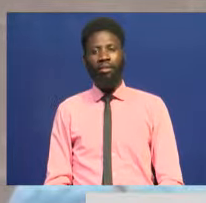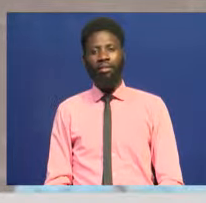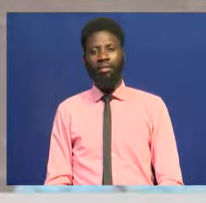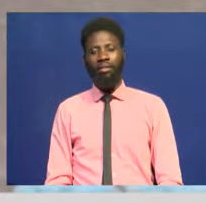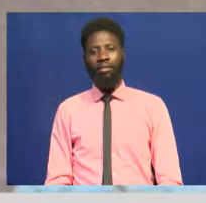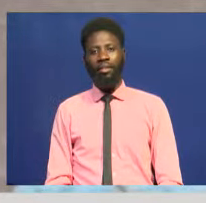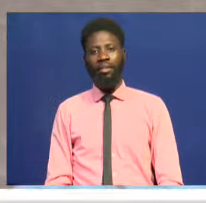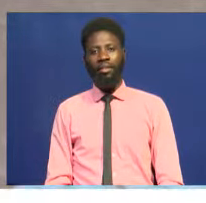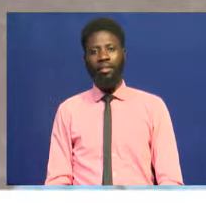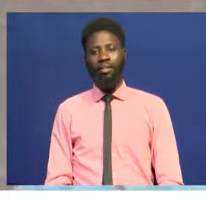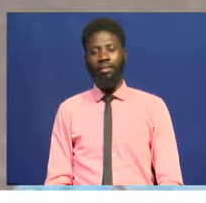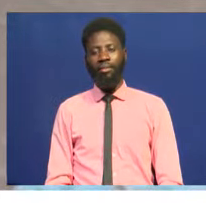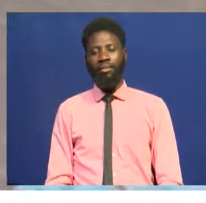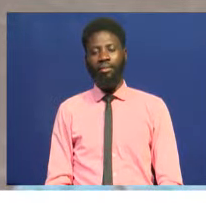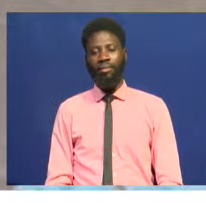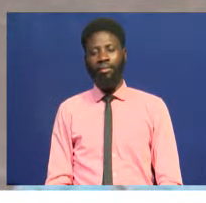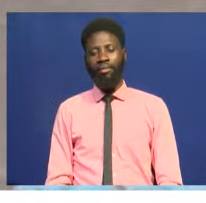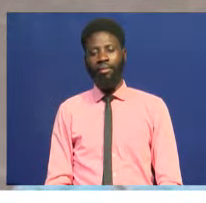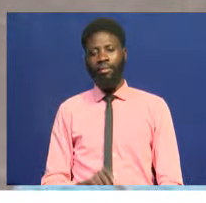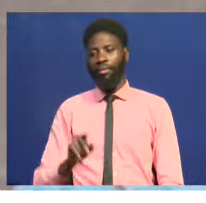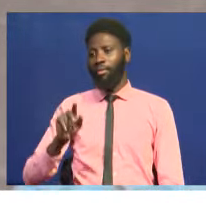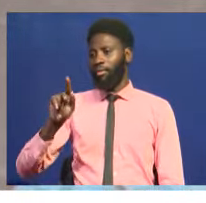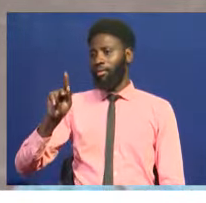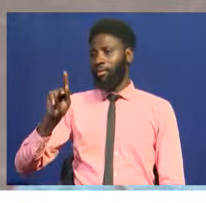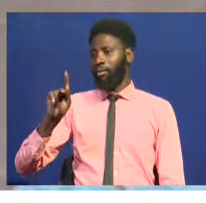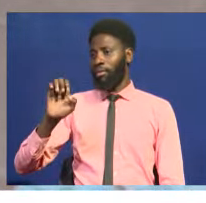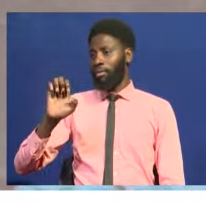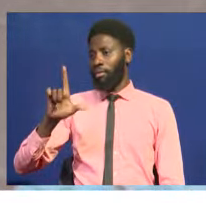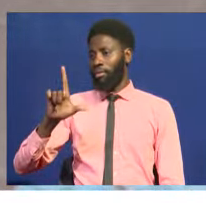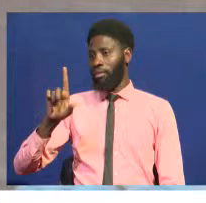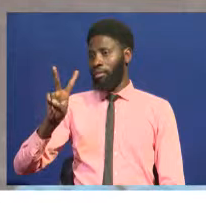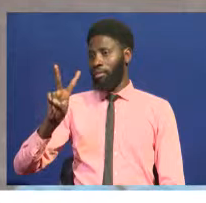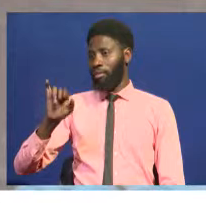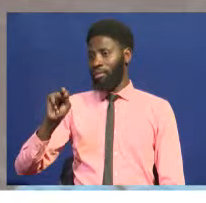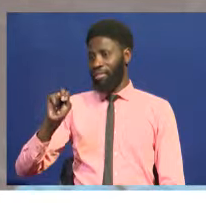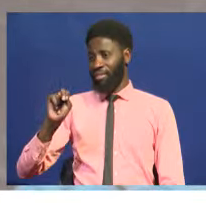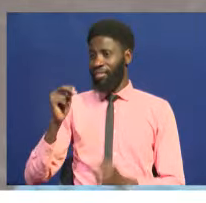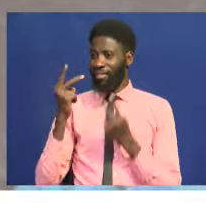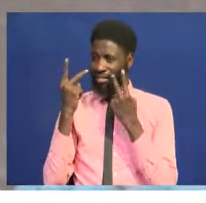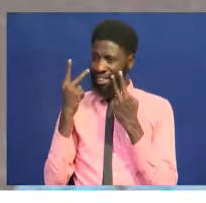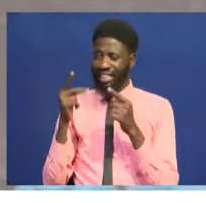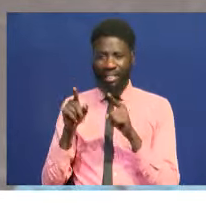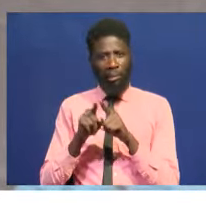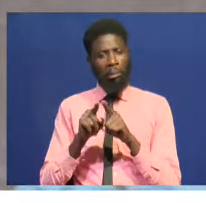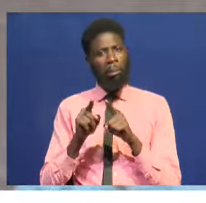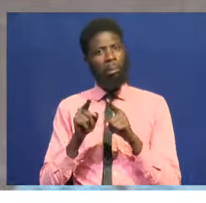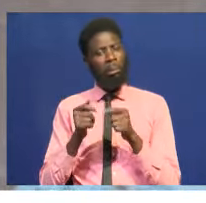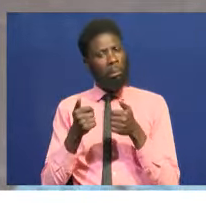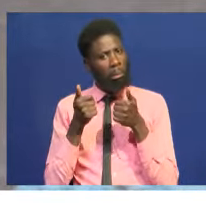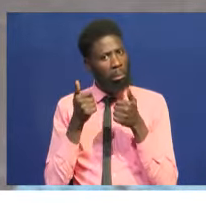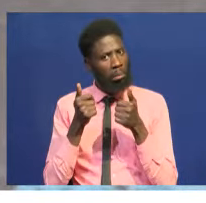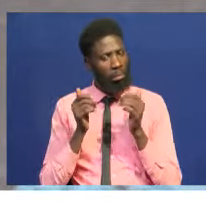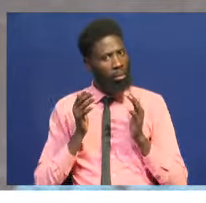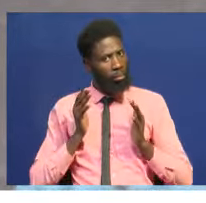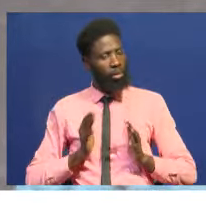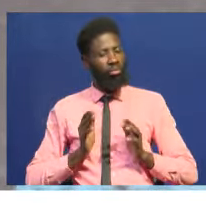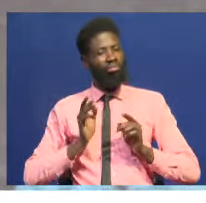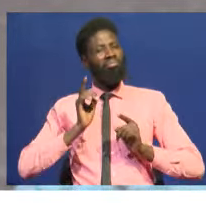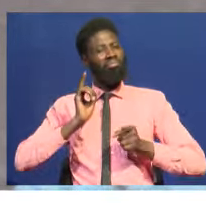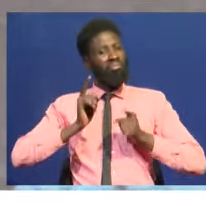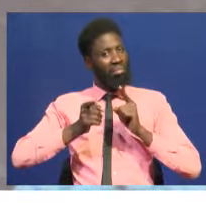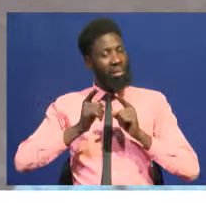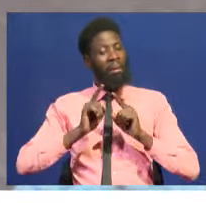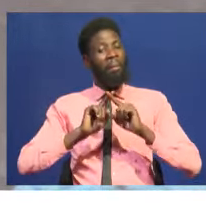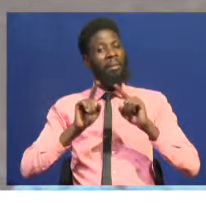And Kelvin has stood out not just as a great athlete, but more